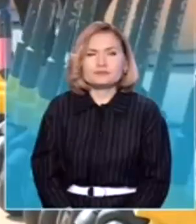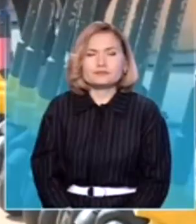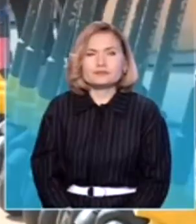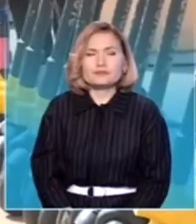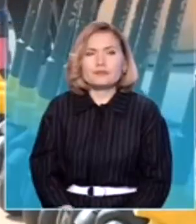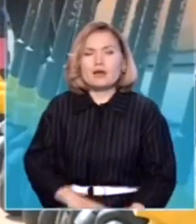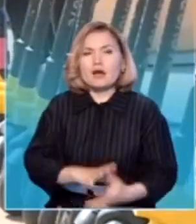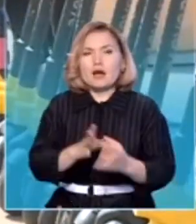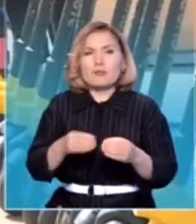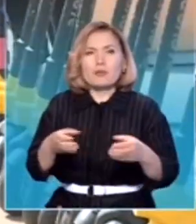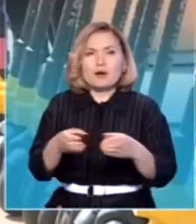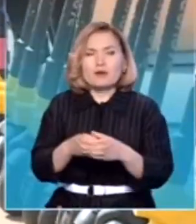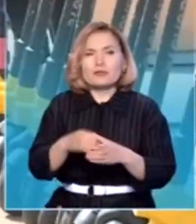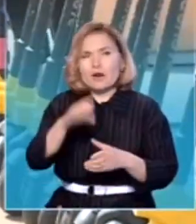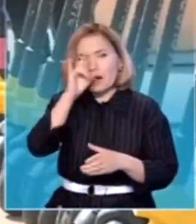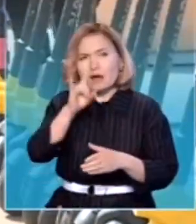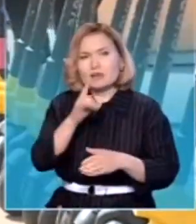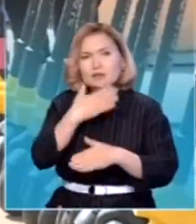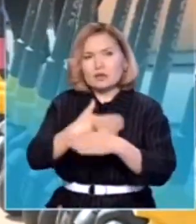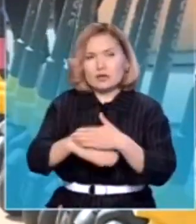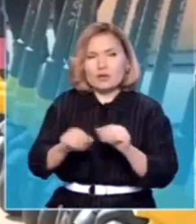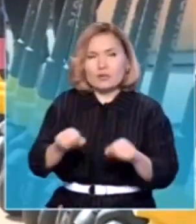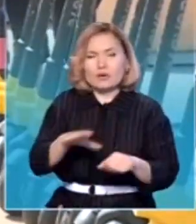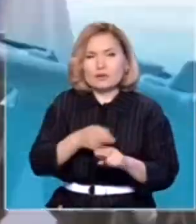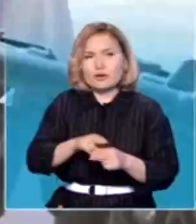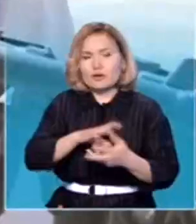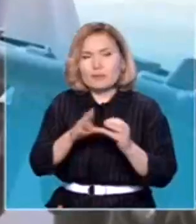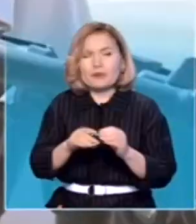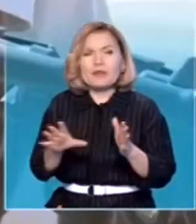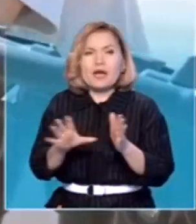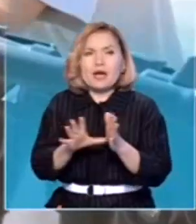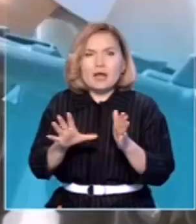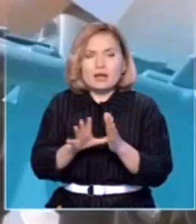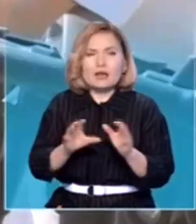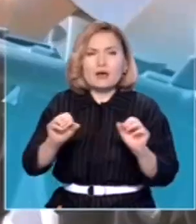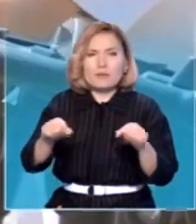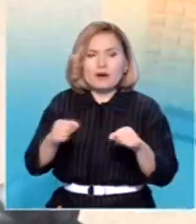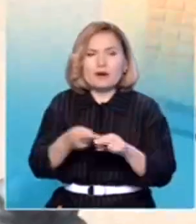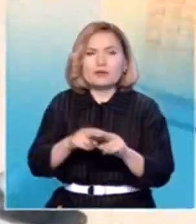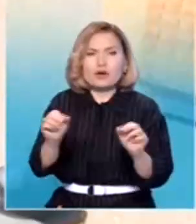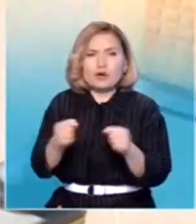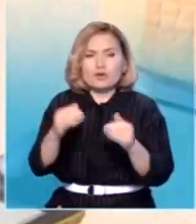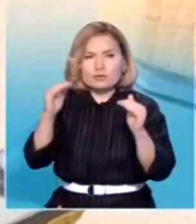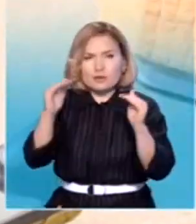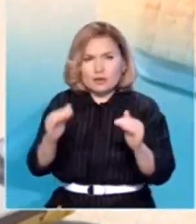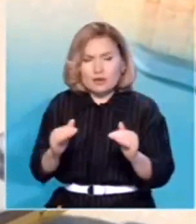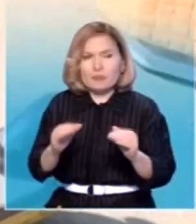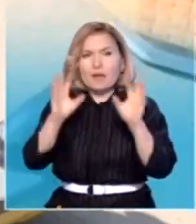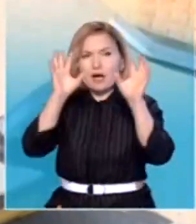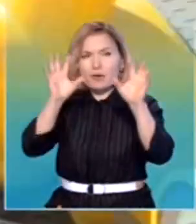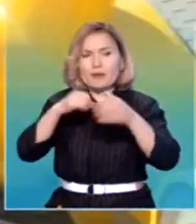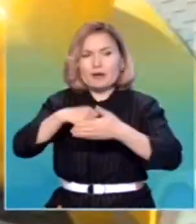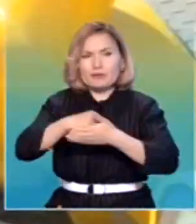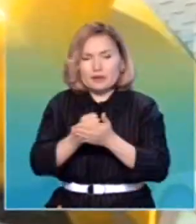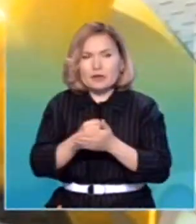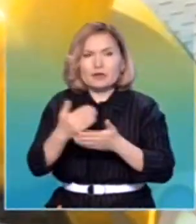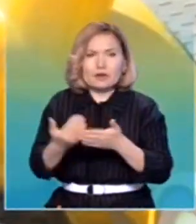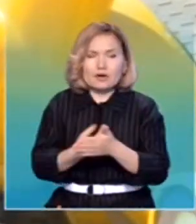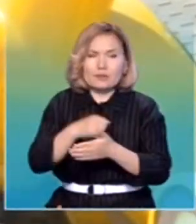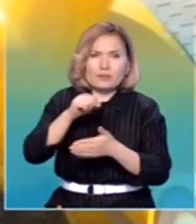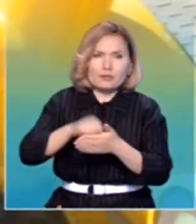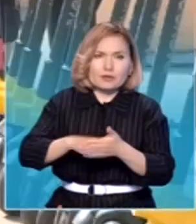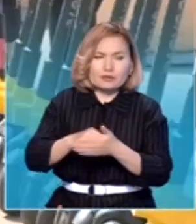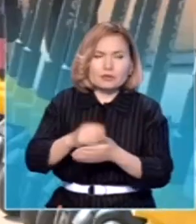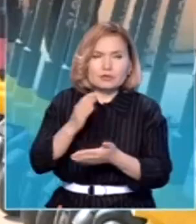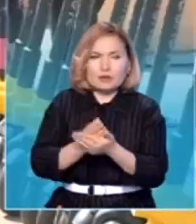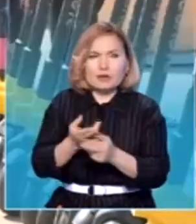Кикшеринг компаниялары Қазақстан нарығынан кетуі мүмкін. Бұған электросамокаттардың жүрісіне қатысты қабылданғалы отырған жаңа заң жобасы